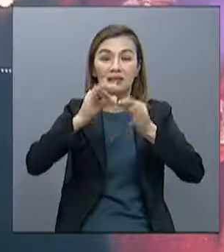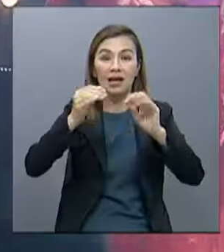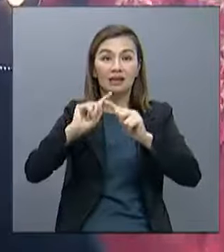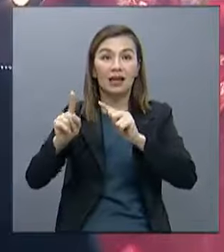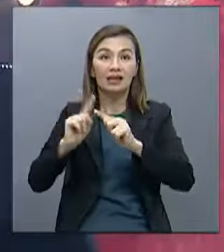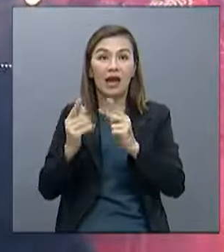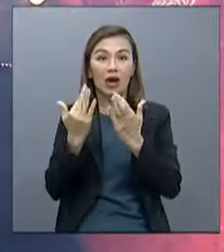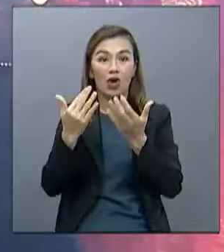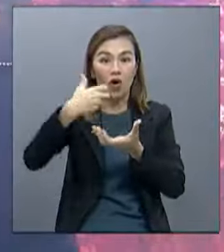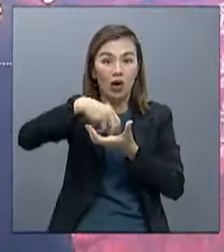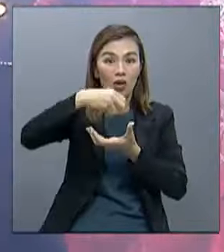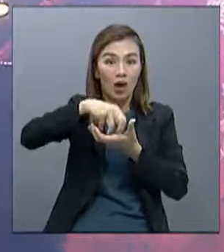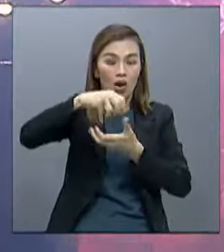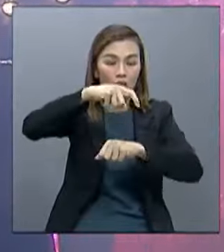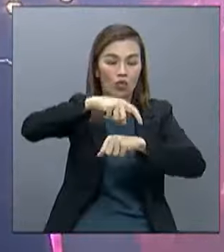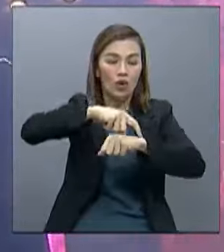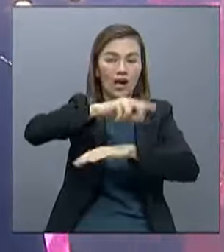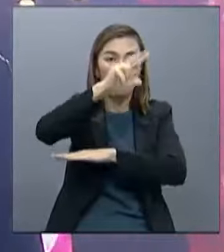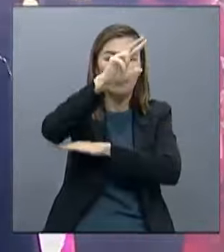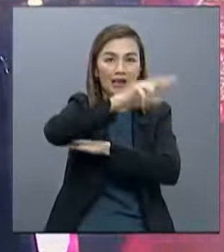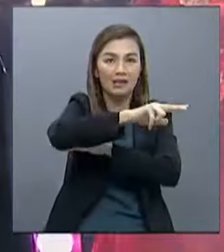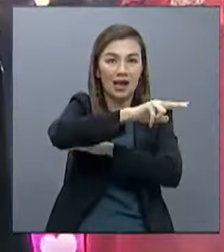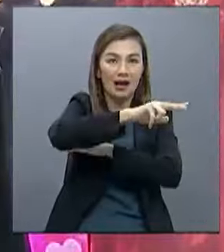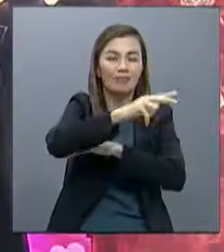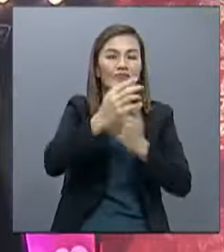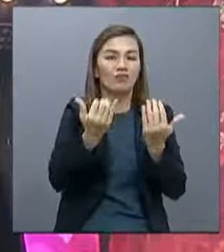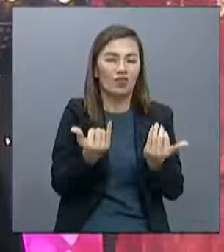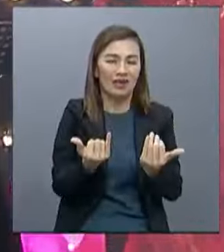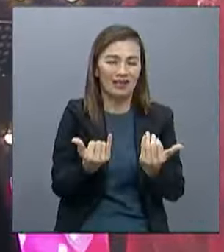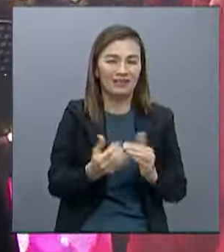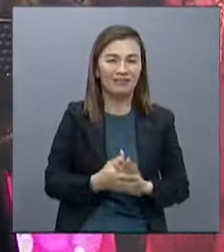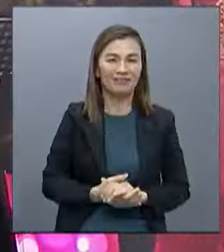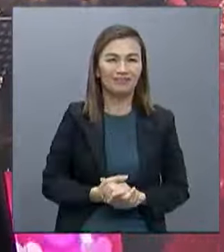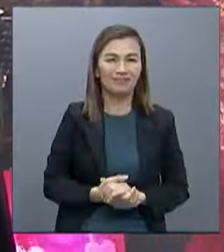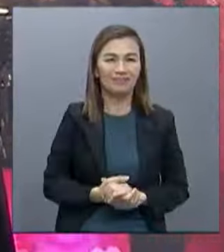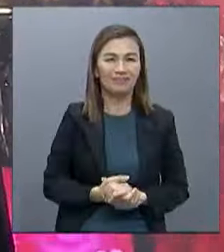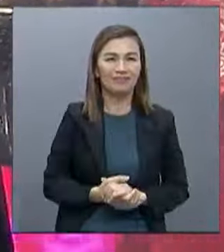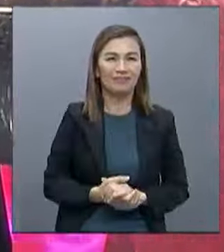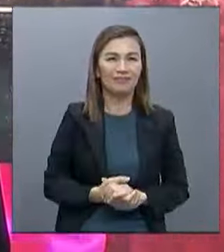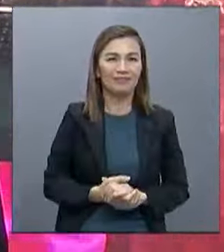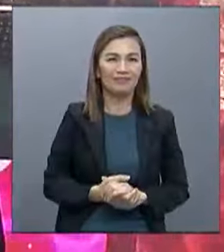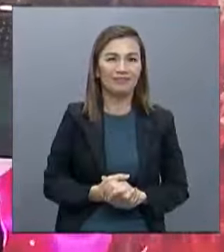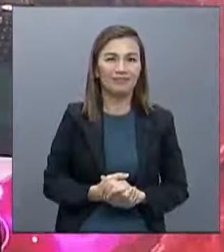ราฟังเต็มๆบ่าย 3:00 น.สารพันลั่นทุ่งบางเขนวันนี้